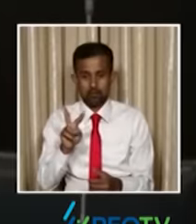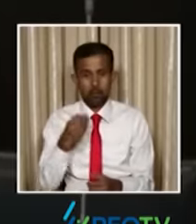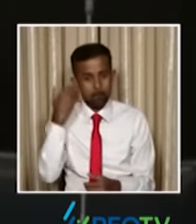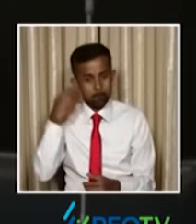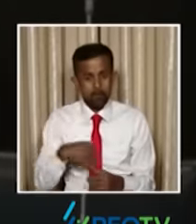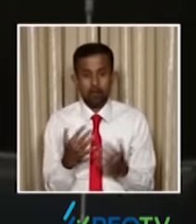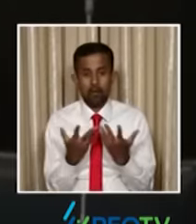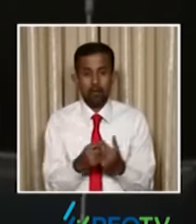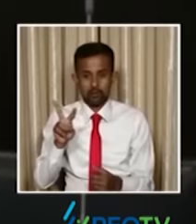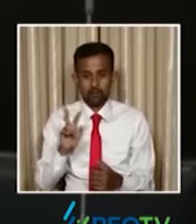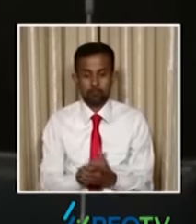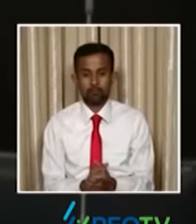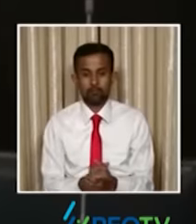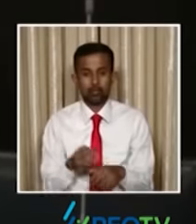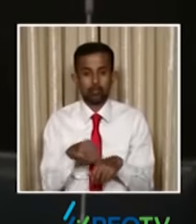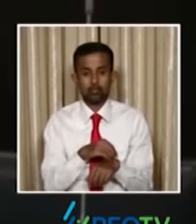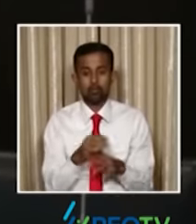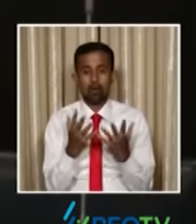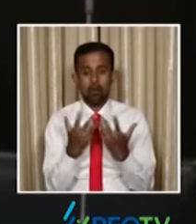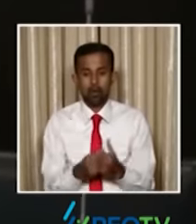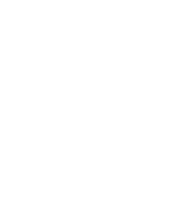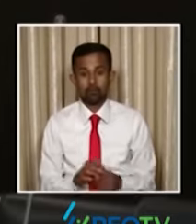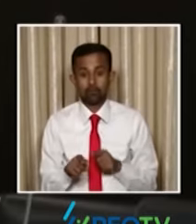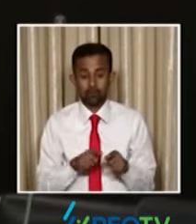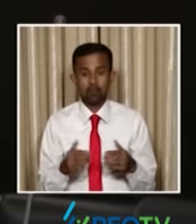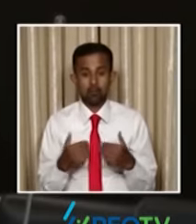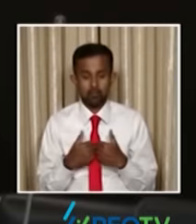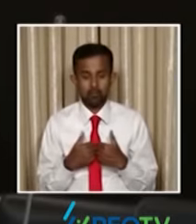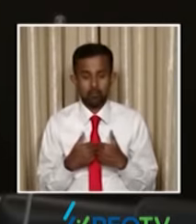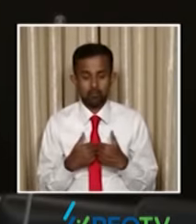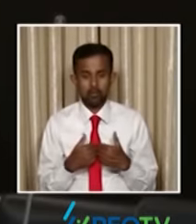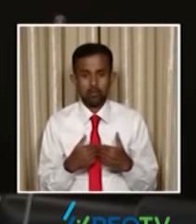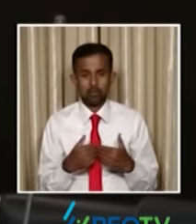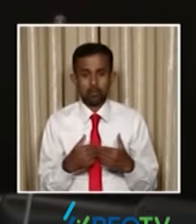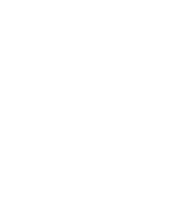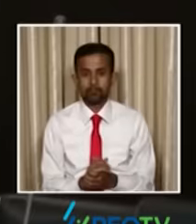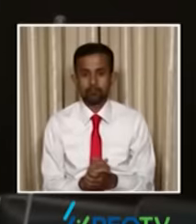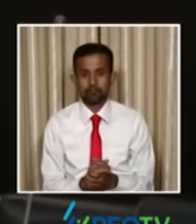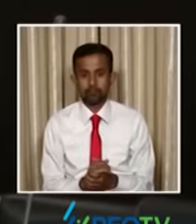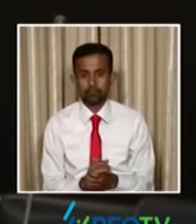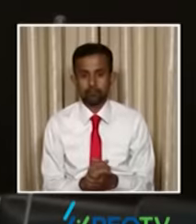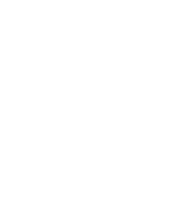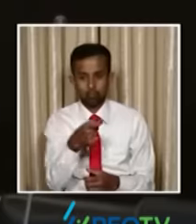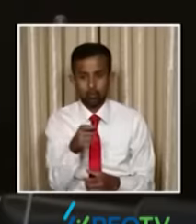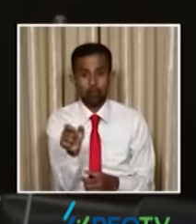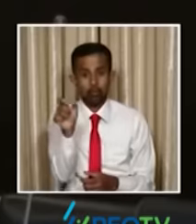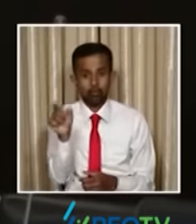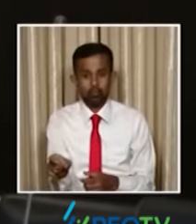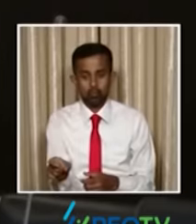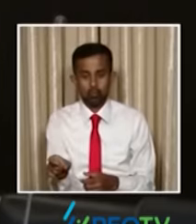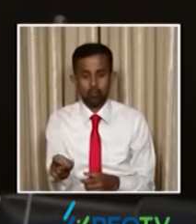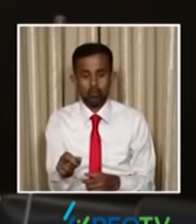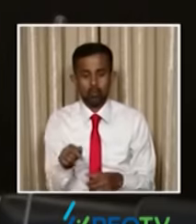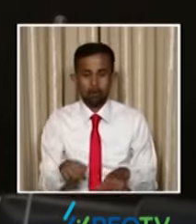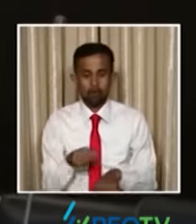මියගිය සංඛ්‍යාව 32යි, තුවාල ලැබූ සංඛ්‍යාව 37යි. මේ සිද්ධීන් වලට සම්බන්ධ වෙඩිකරුවන් දැනටම